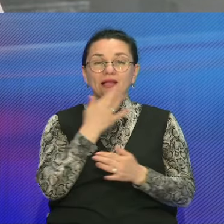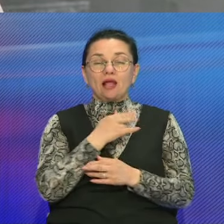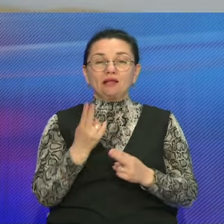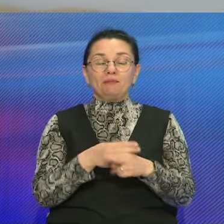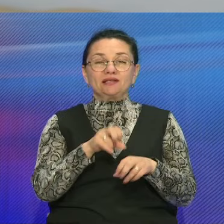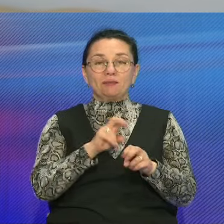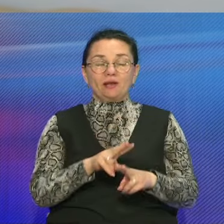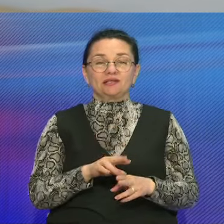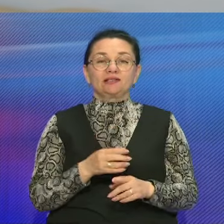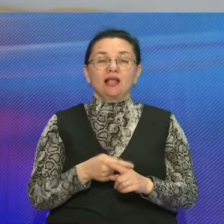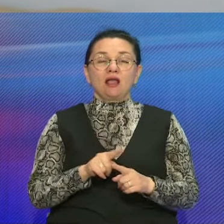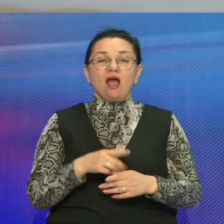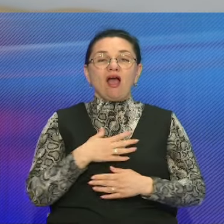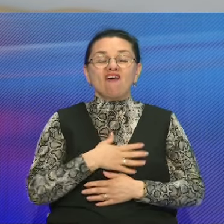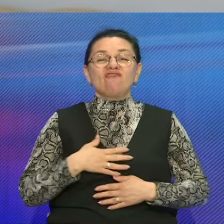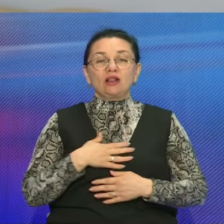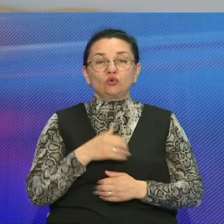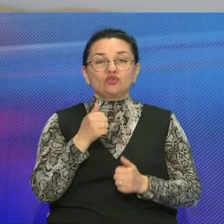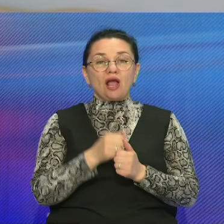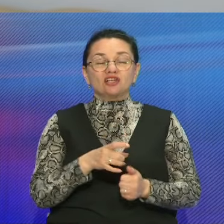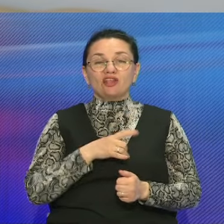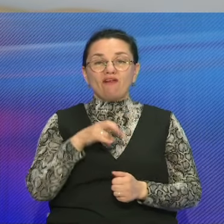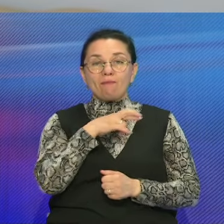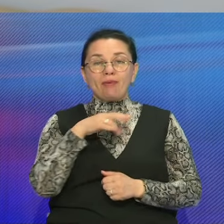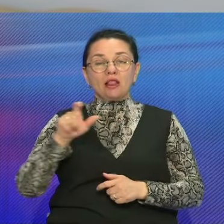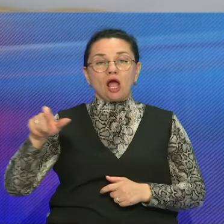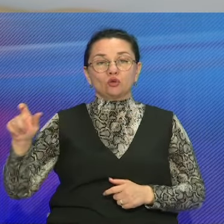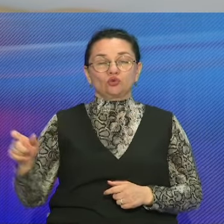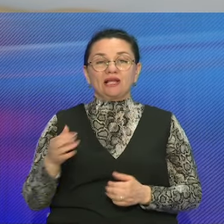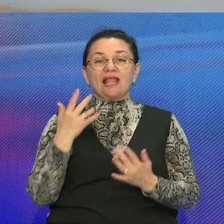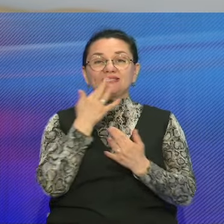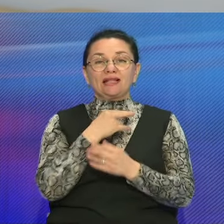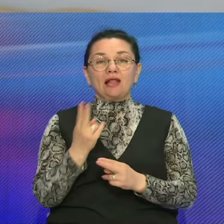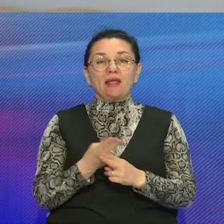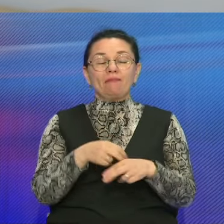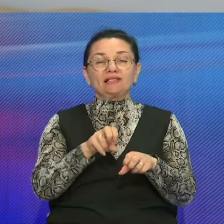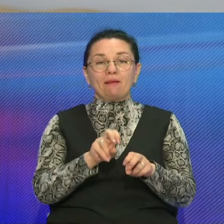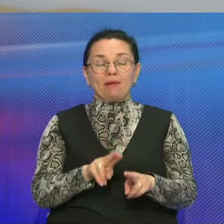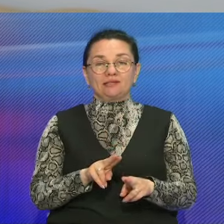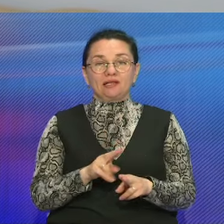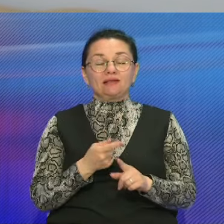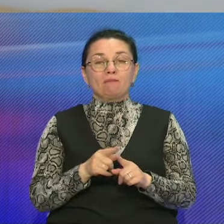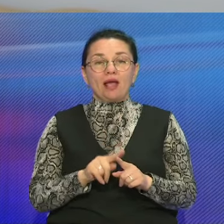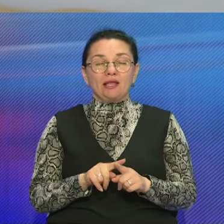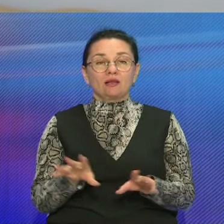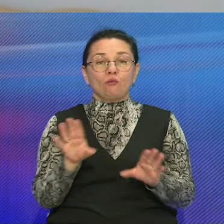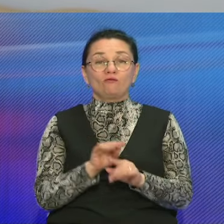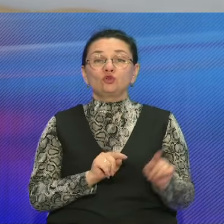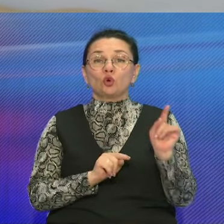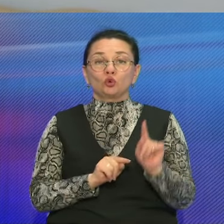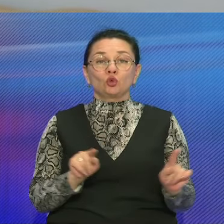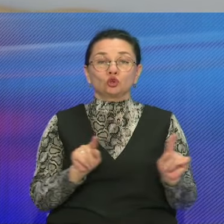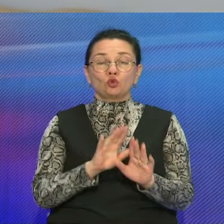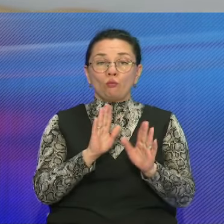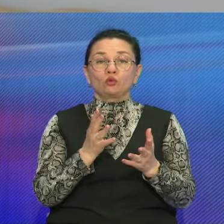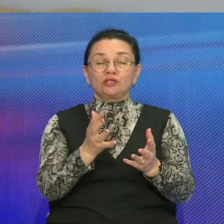на ВНС. Думаю, волнует каждого белоруса вопрос национальной безопасности. Поэтому все то, что будет принято в